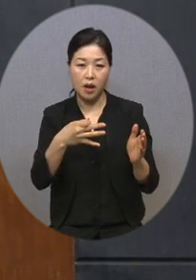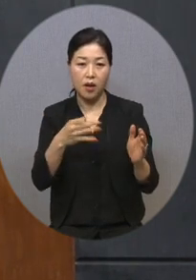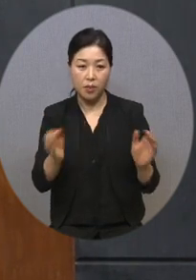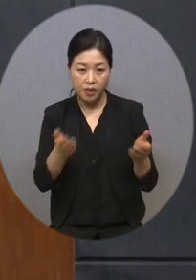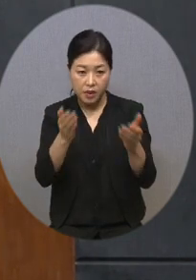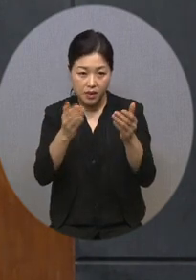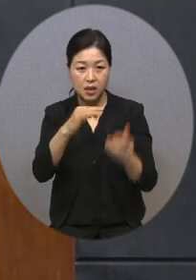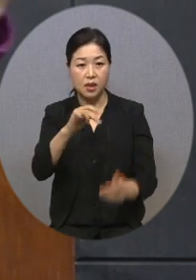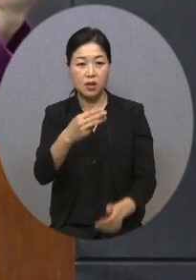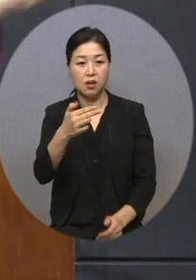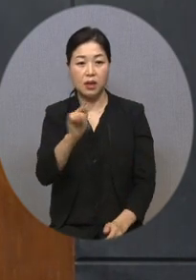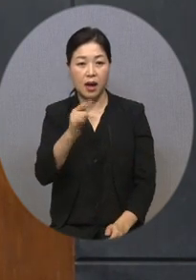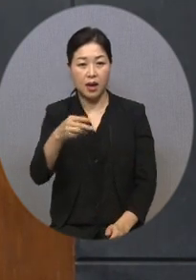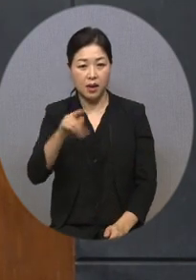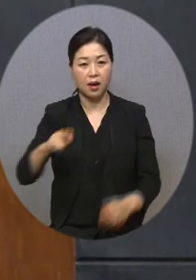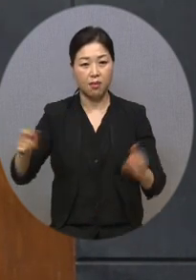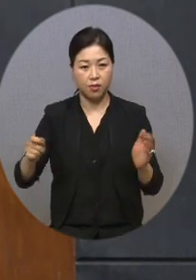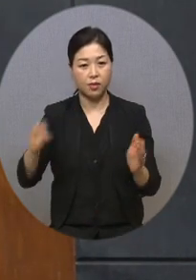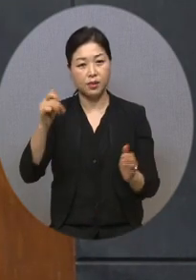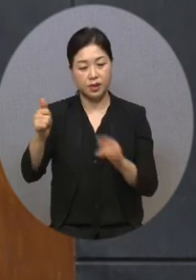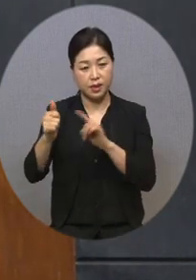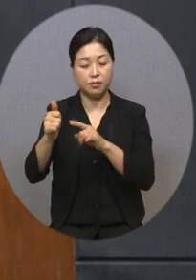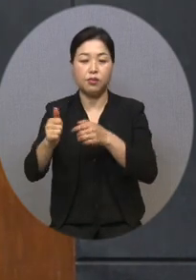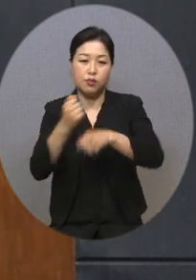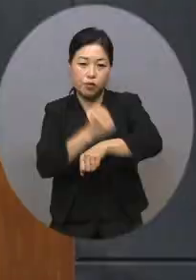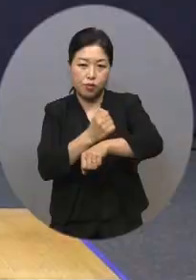고수님 수고해 주시겠습니다.